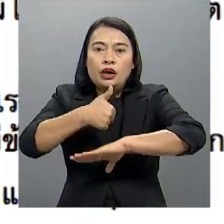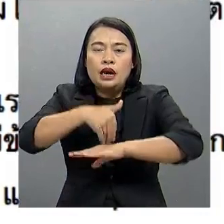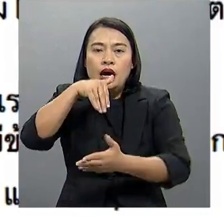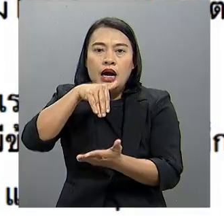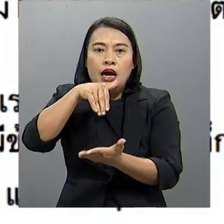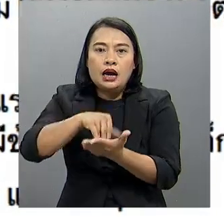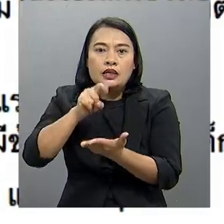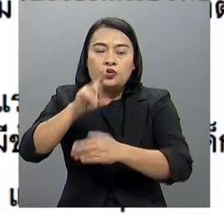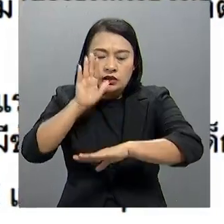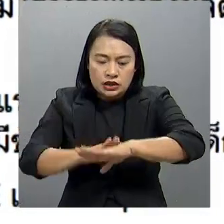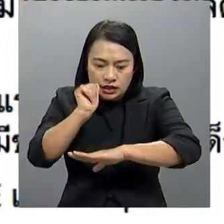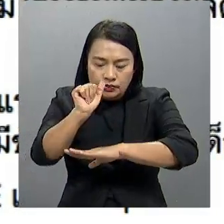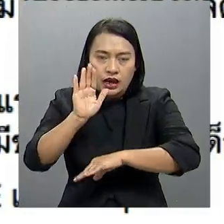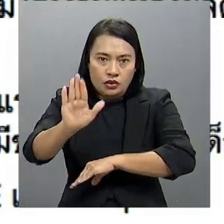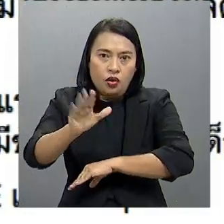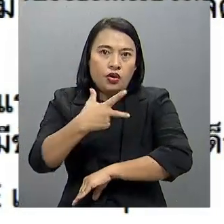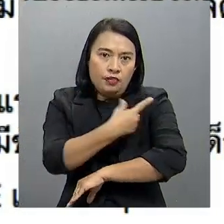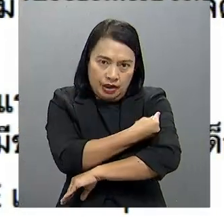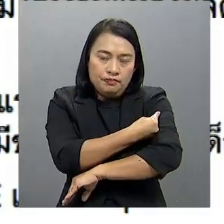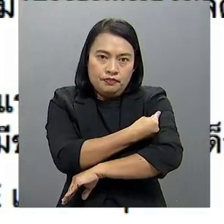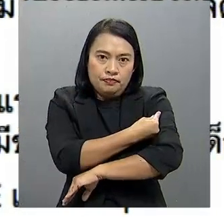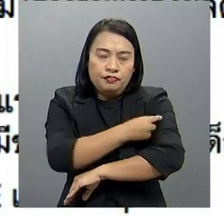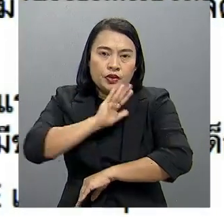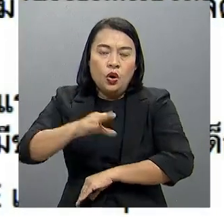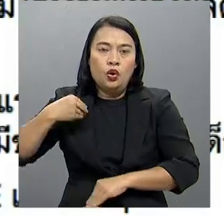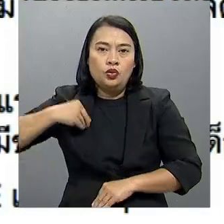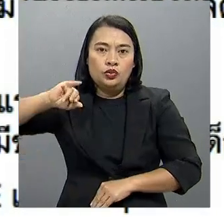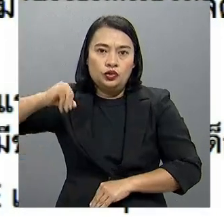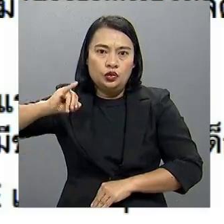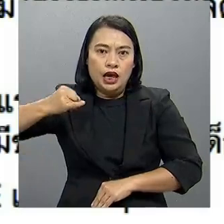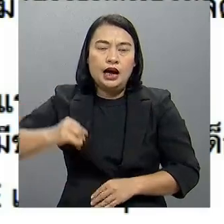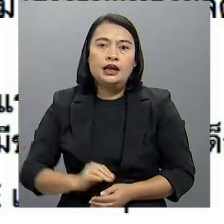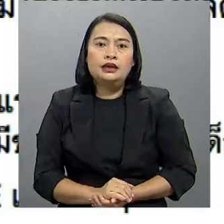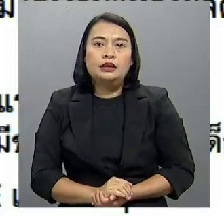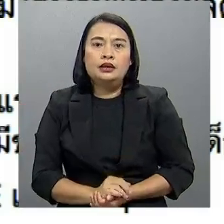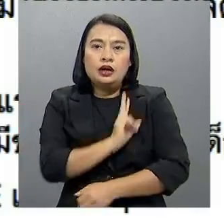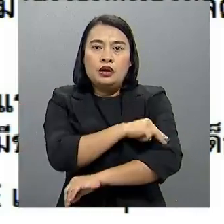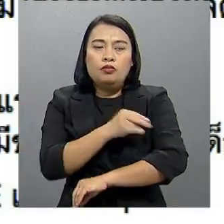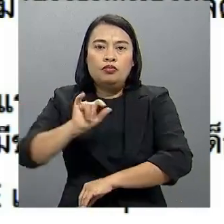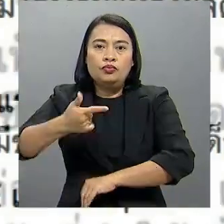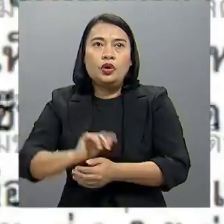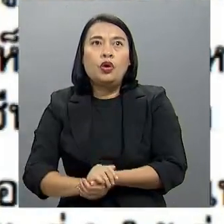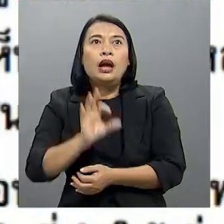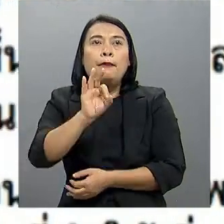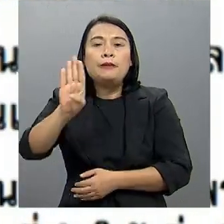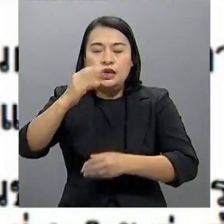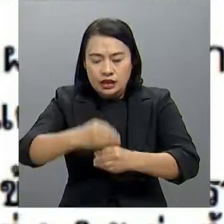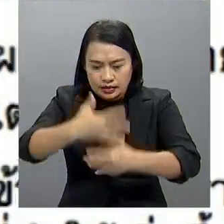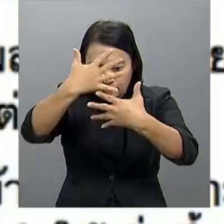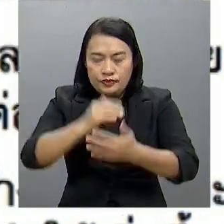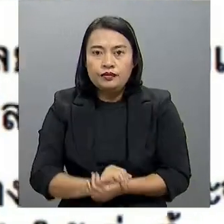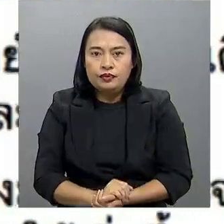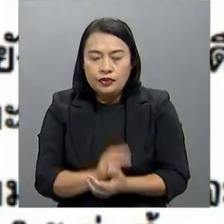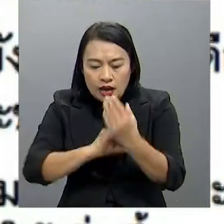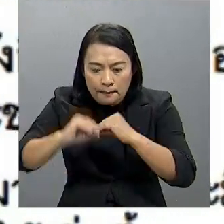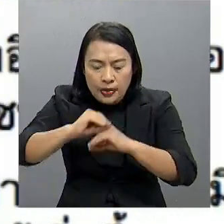วิทยาคลินิกคณะแพทยศาสตร์จุฬาฯก็โพสต์ Facebookระบุว่ายอดการเพิ่มการฉีดวัคซีน